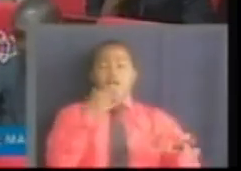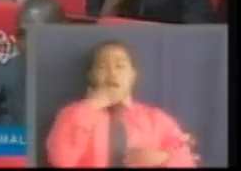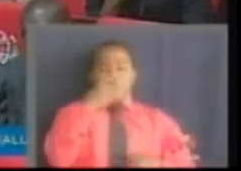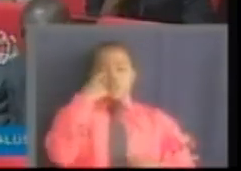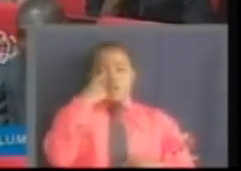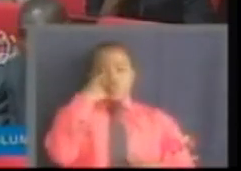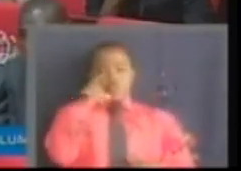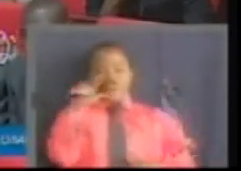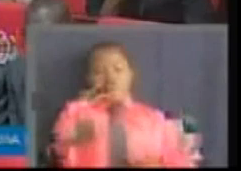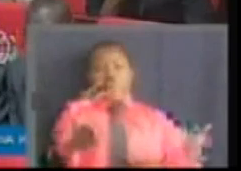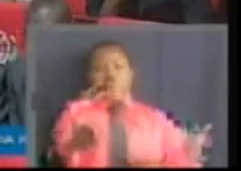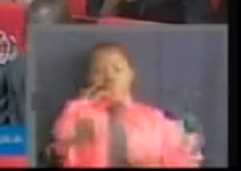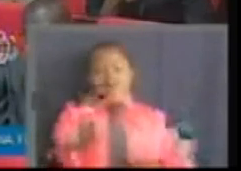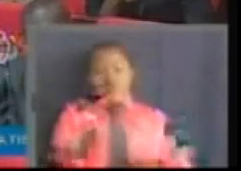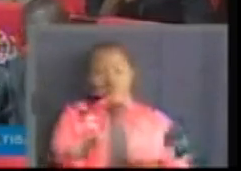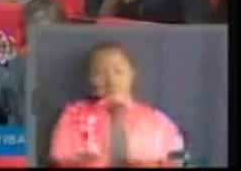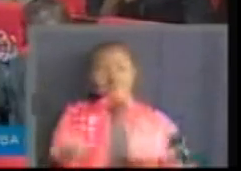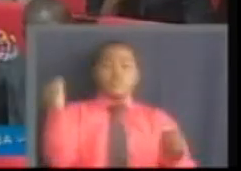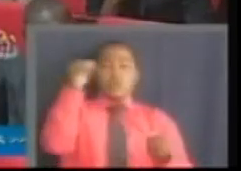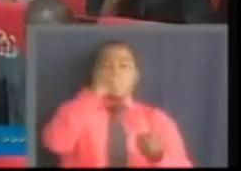ambavyo tukauongeza.